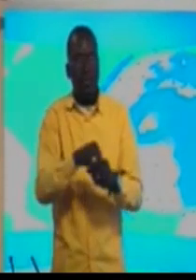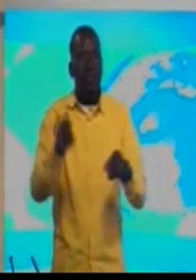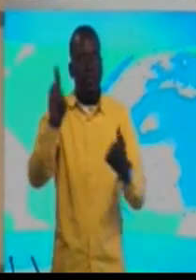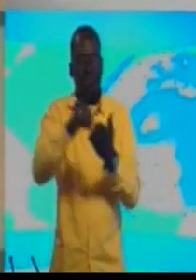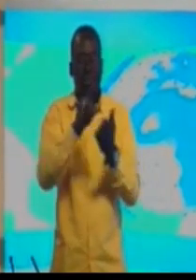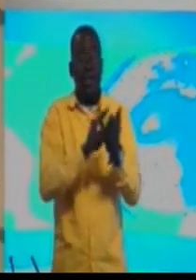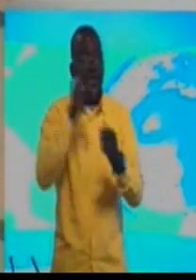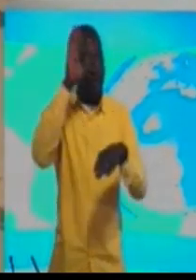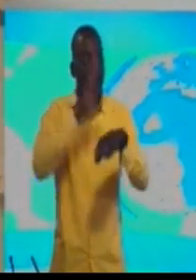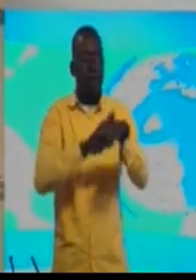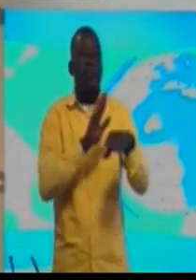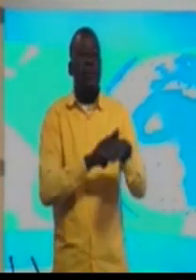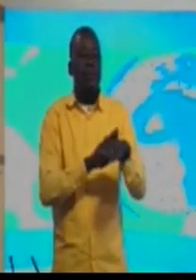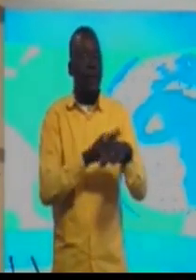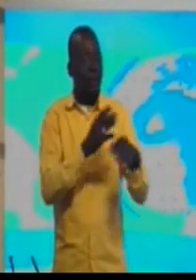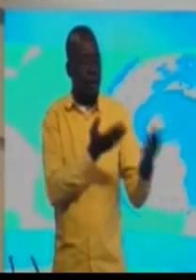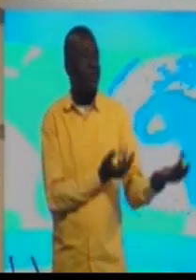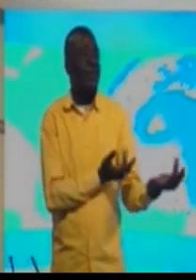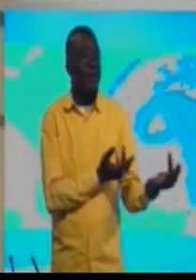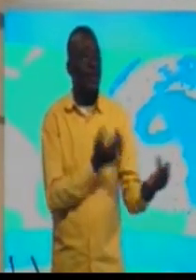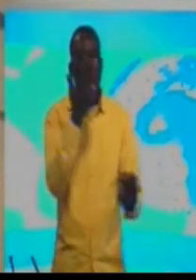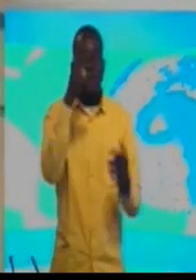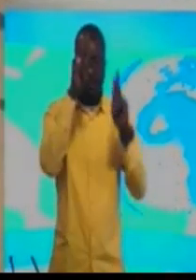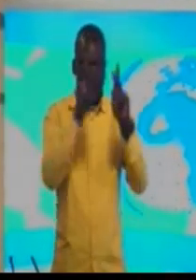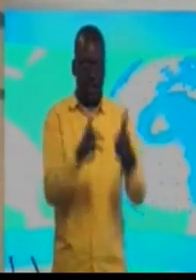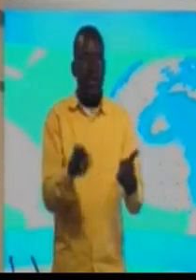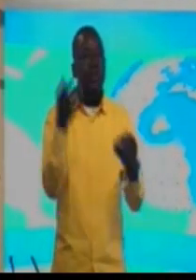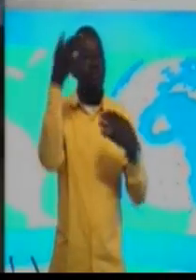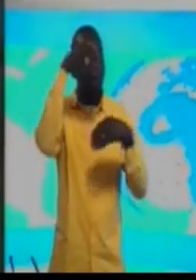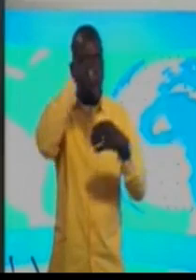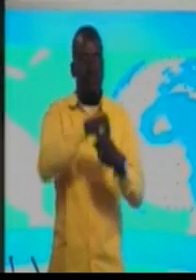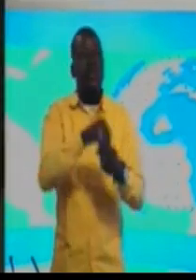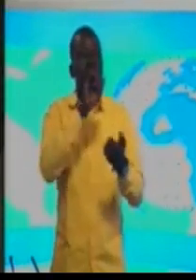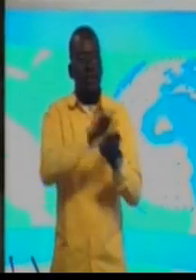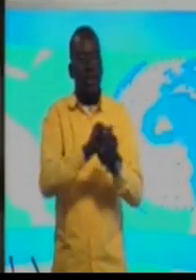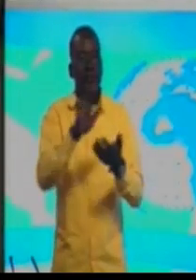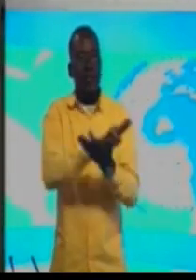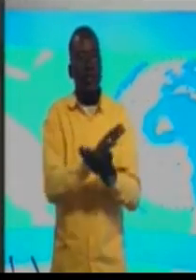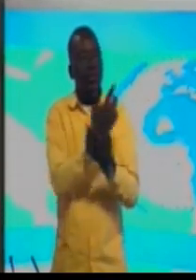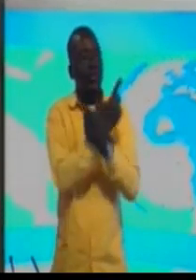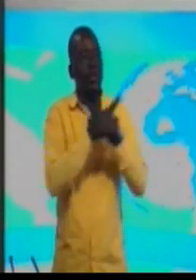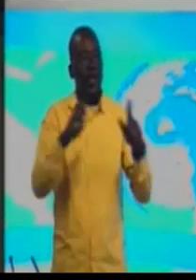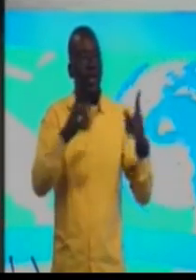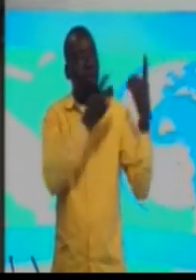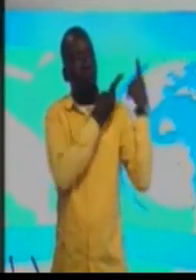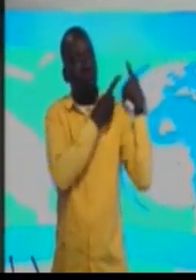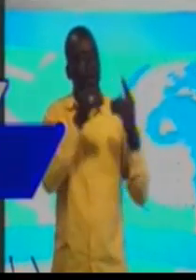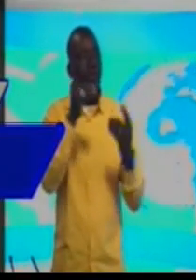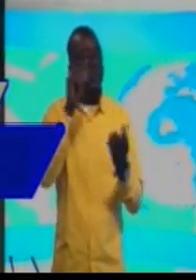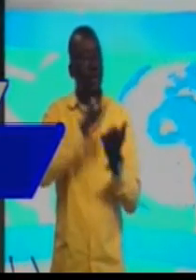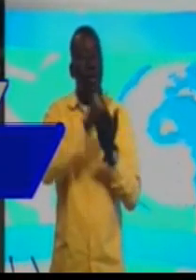l'objet de recours. En attendant, trois personnes sont inculpées dans ce dossier et remises en liberté provisoire depuis août